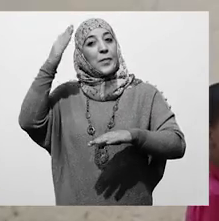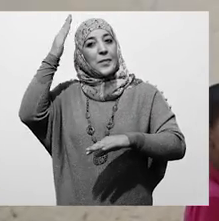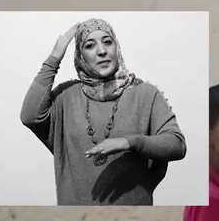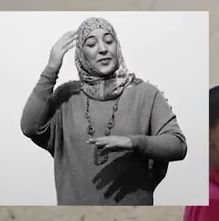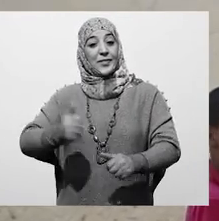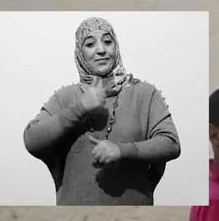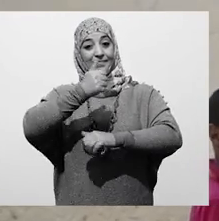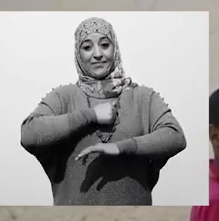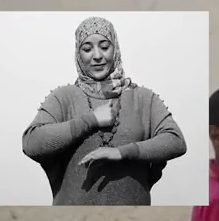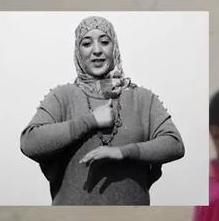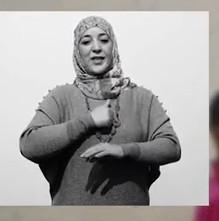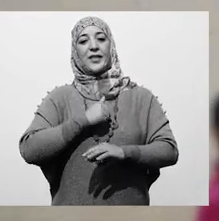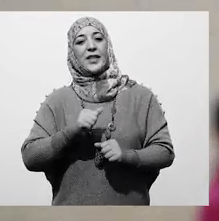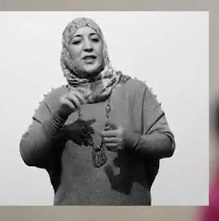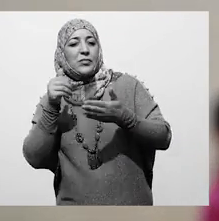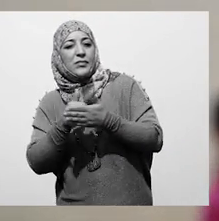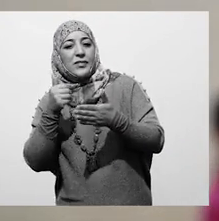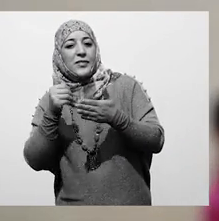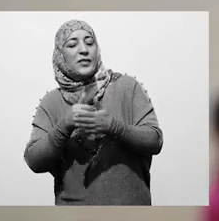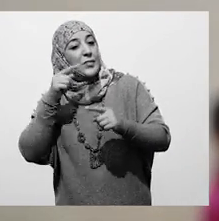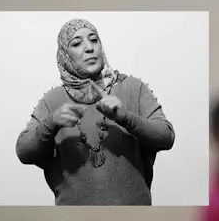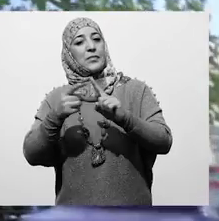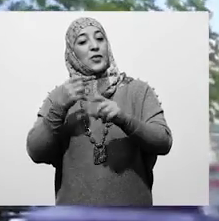d'être indépendante économiquement